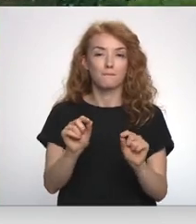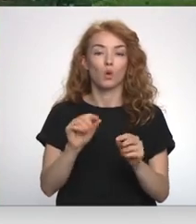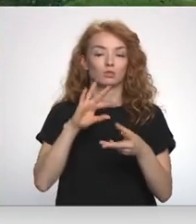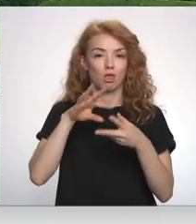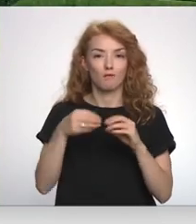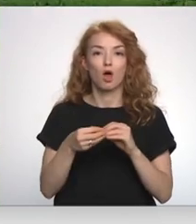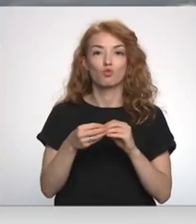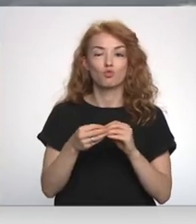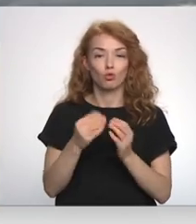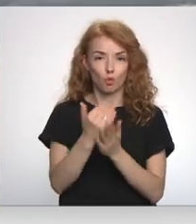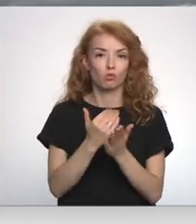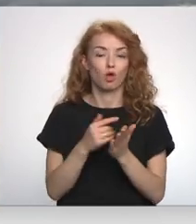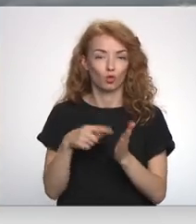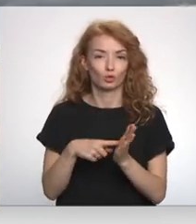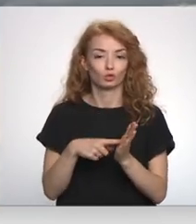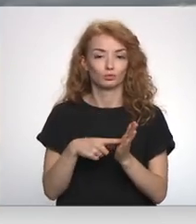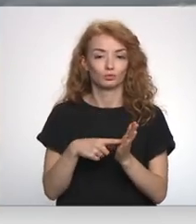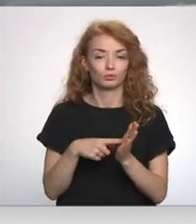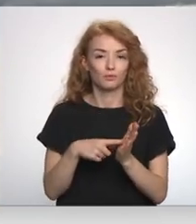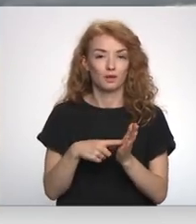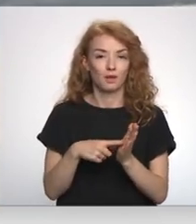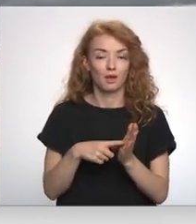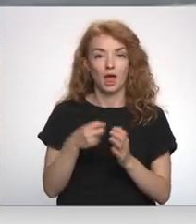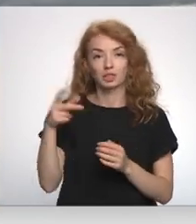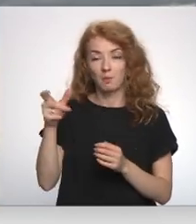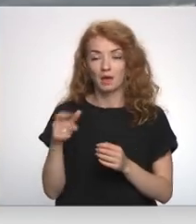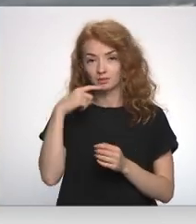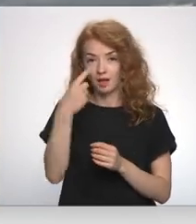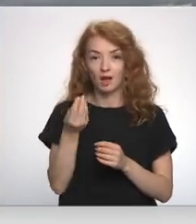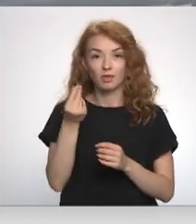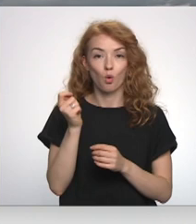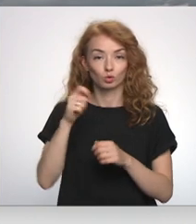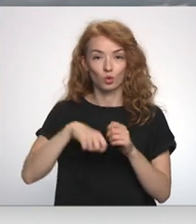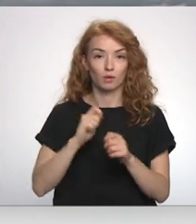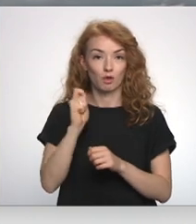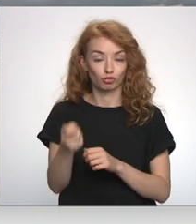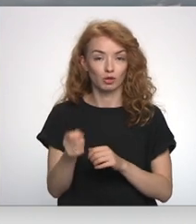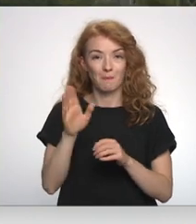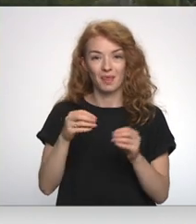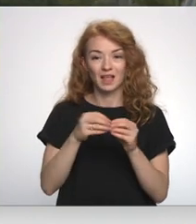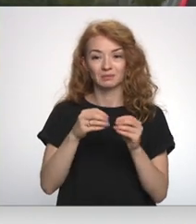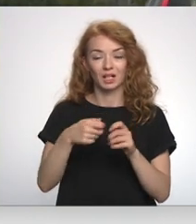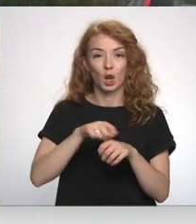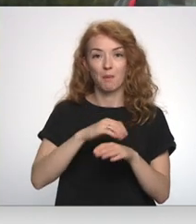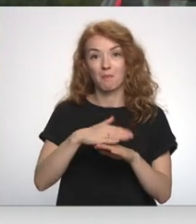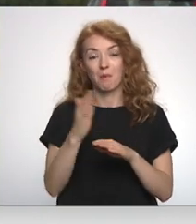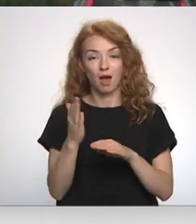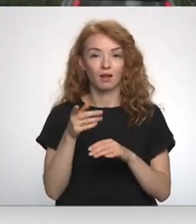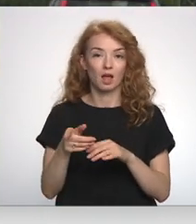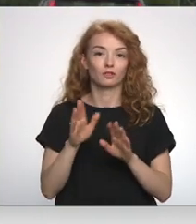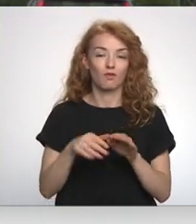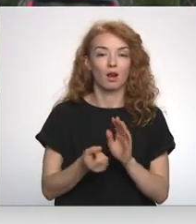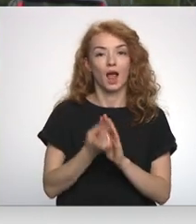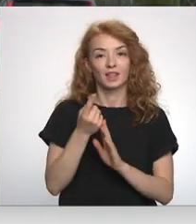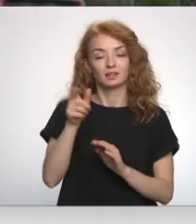ievērojot satiksmes noteikumus. Jānis Vanks spriež, naudas soda piemērošana par ātrumu pārsniegšanu līdz 10 km/h varētu likt